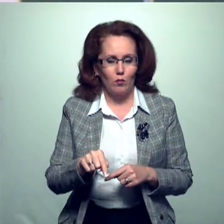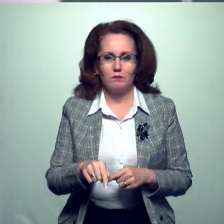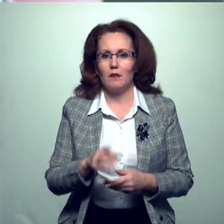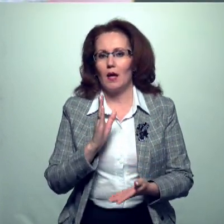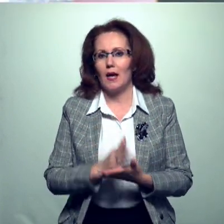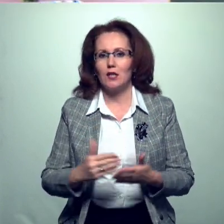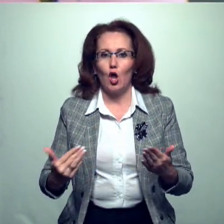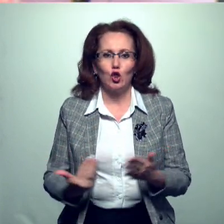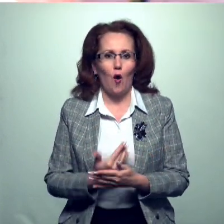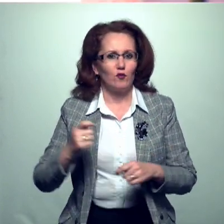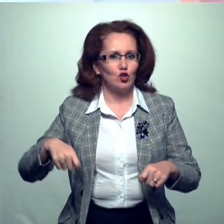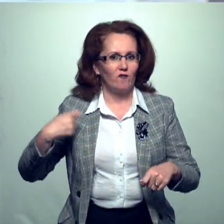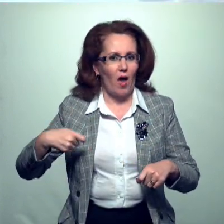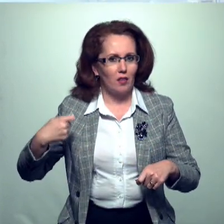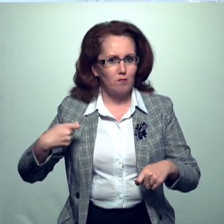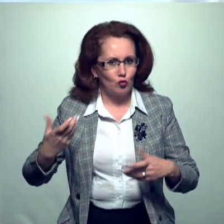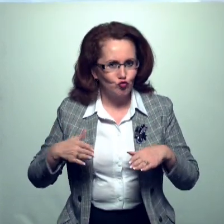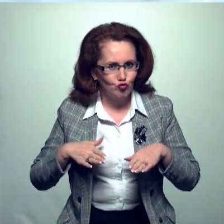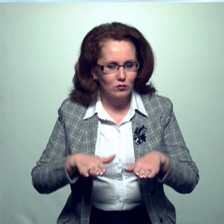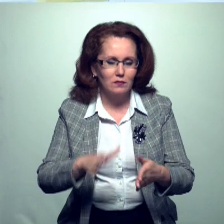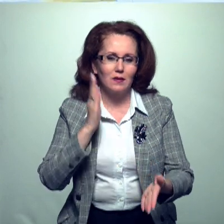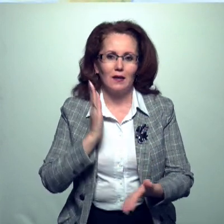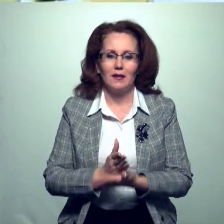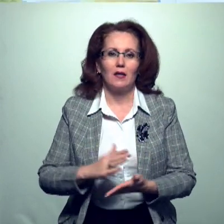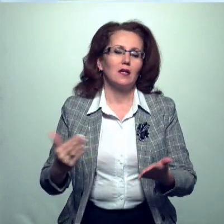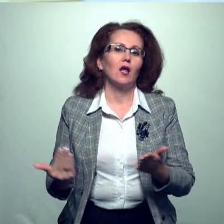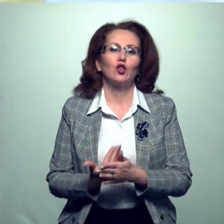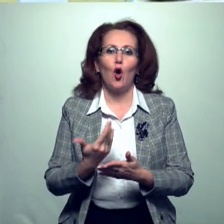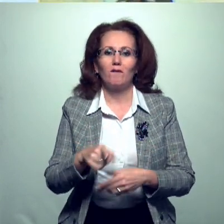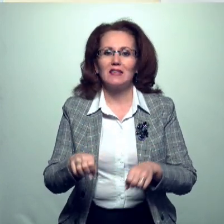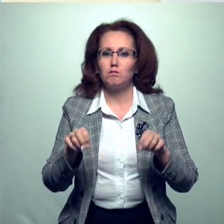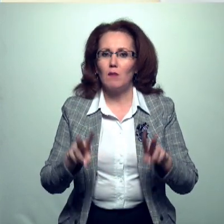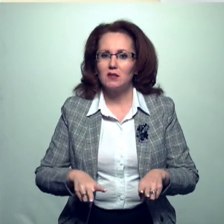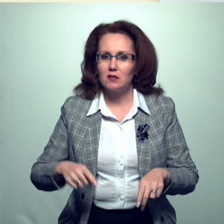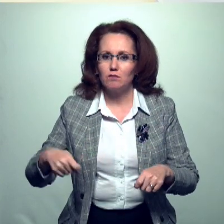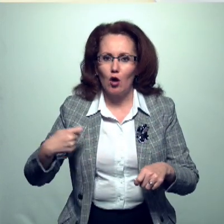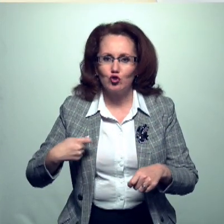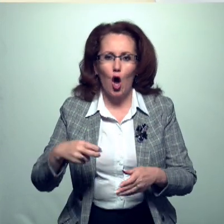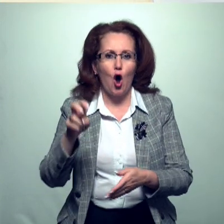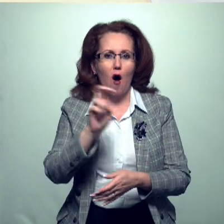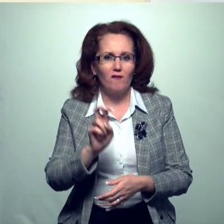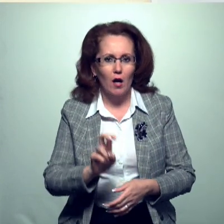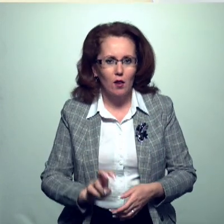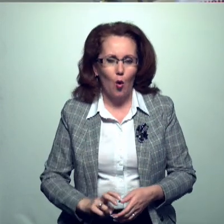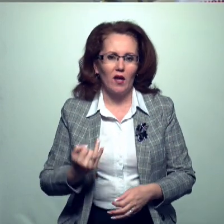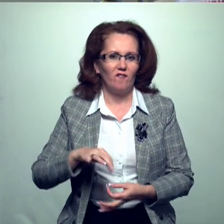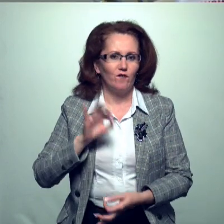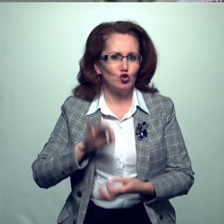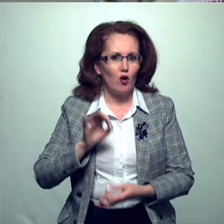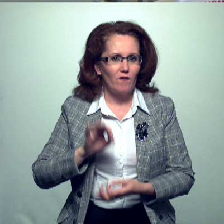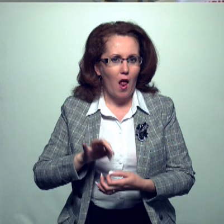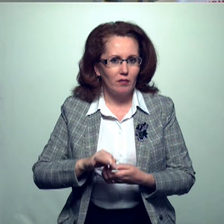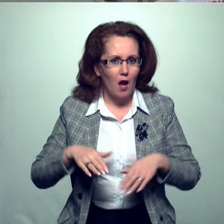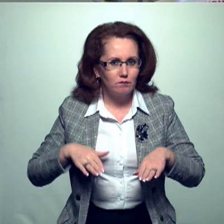есть новые машины швейные, пришли новые спецмашины, оверлок и вышивальная машина. А